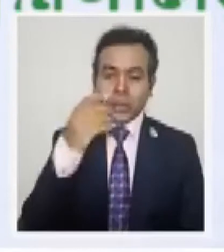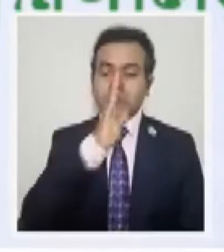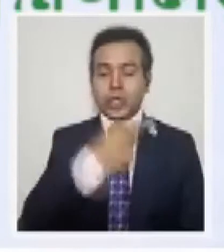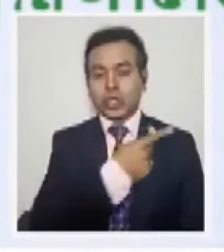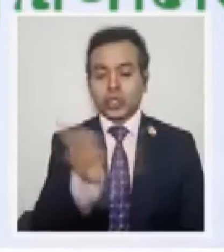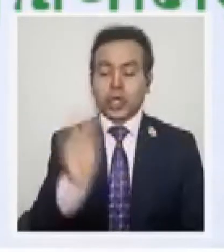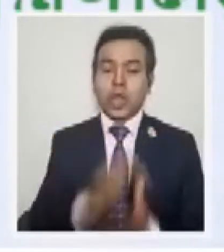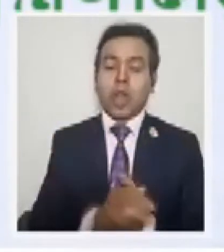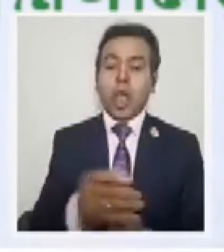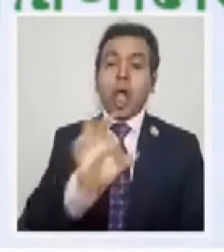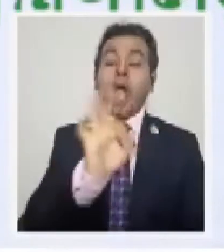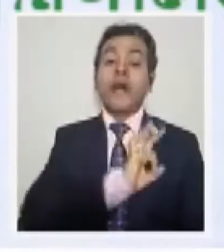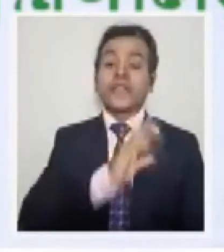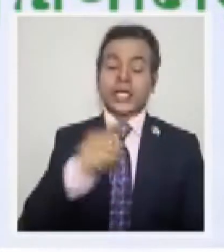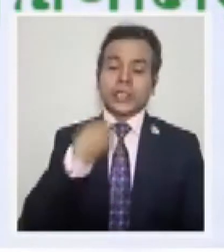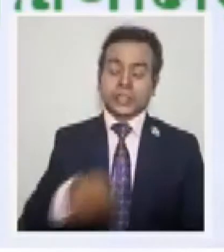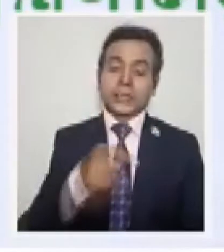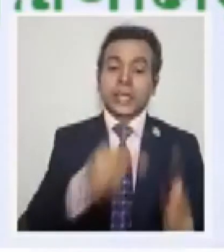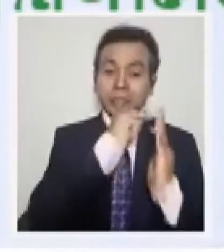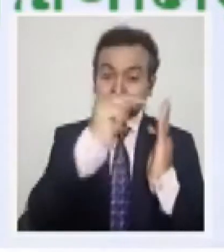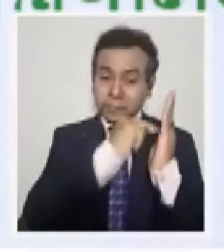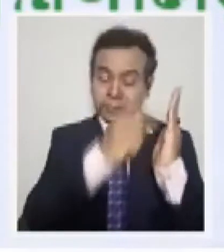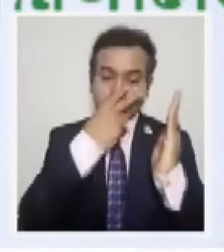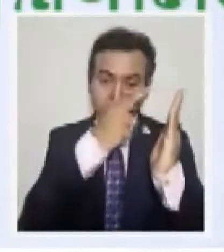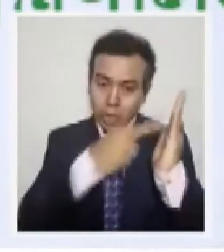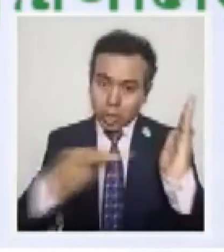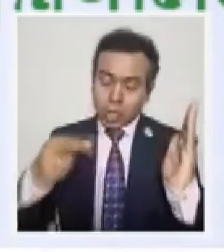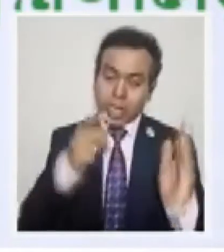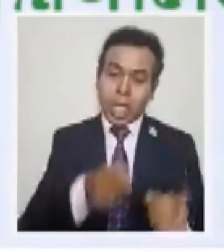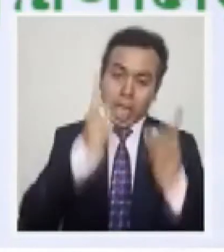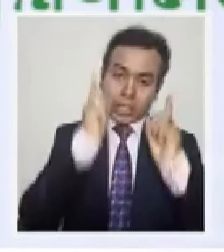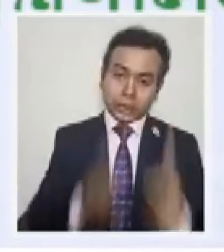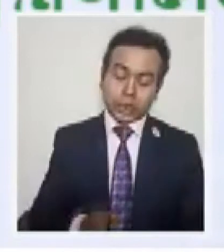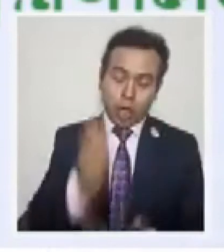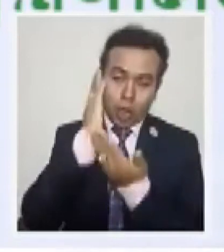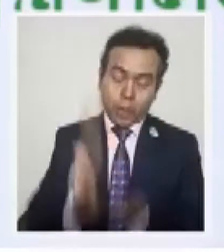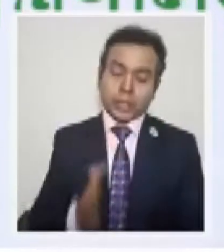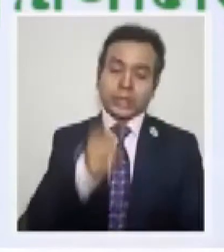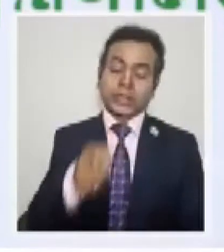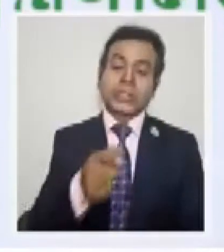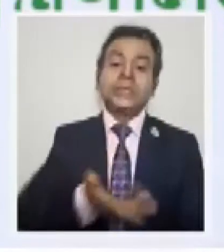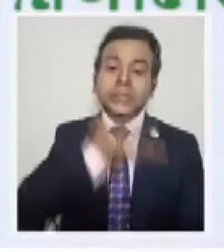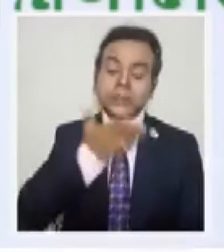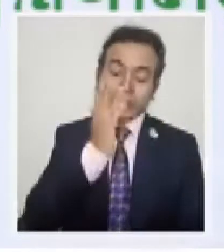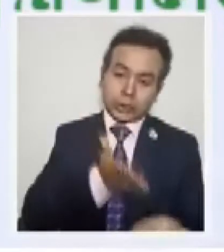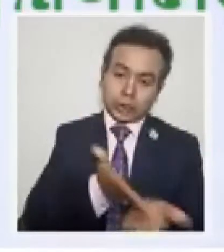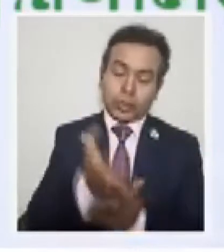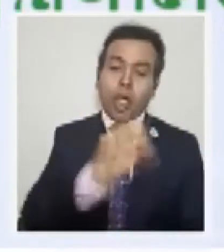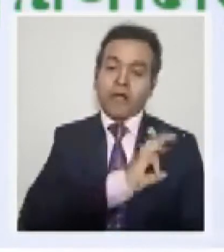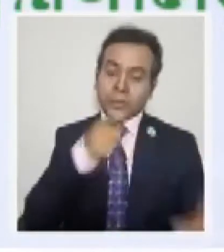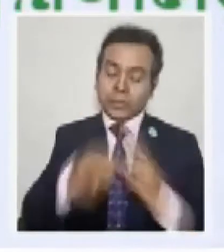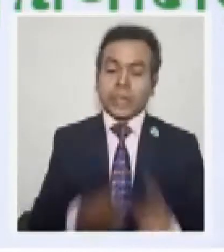প্রতিটি স্থাপনা ও প্রতিষ্ঠানের নিয়ন্ত্রক ও ব্যবস্থাপকগণ নিম্নলিখিত যা যেই বিষয়গুলো উল্লেখ করব